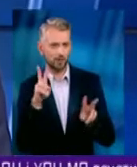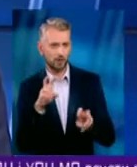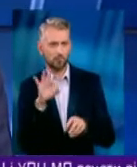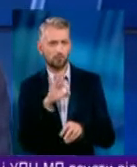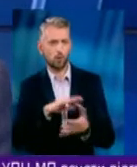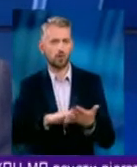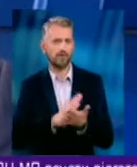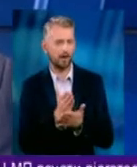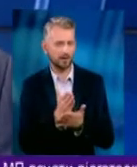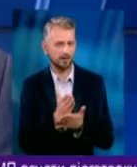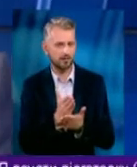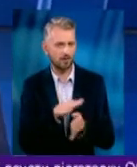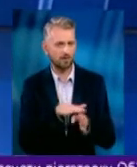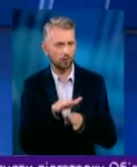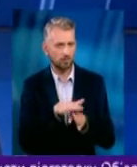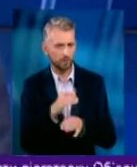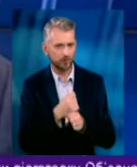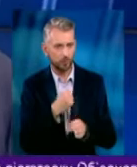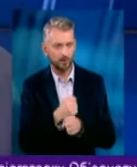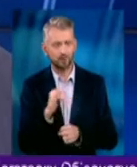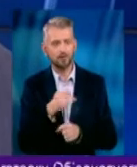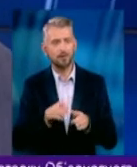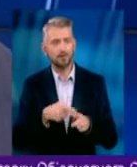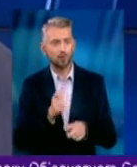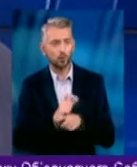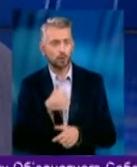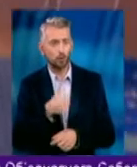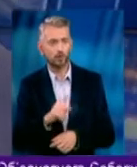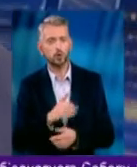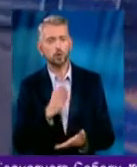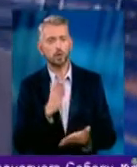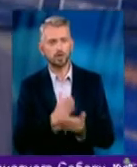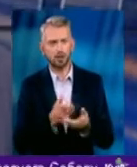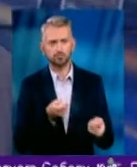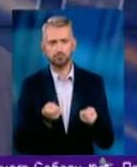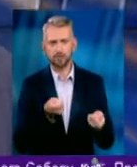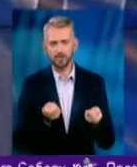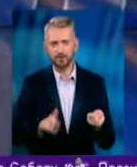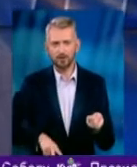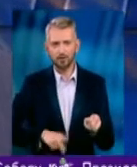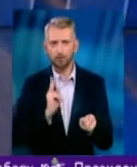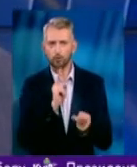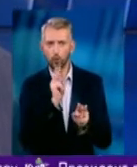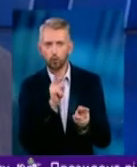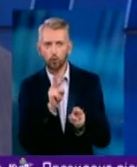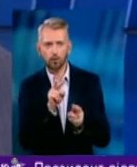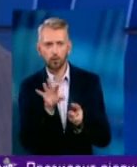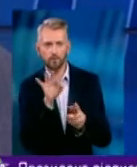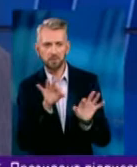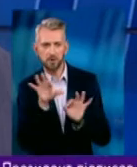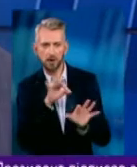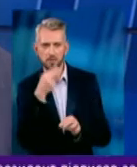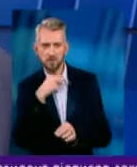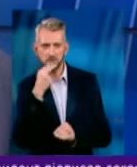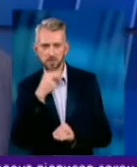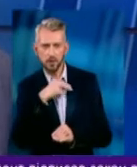про якість виконавців робіт, і це дуже добре, що є керівники, які дивляться, вибирають якісного підрядника,